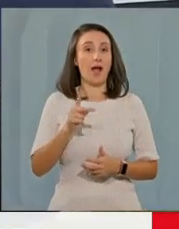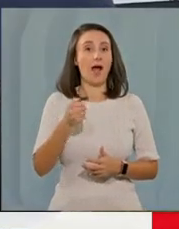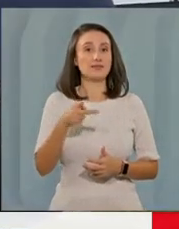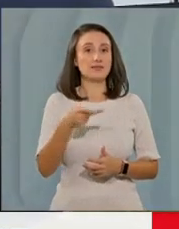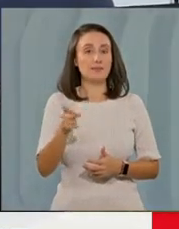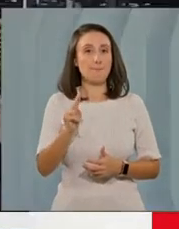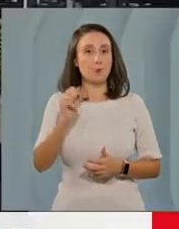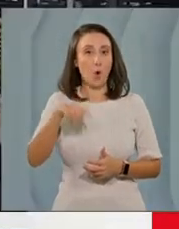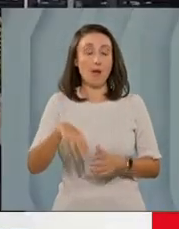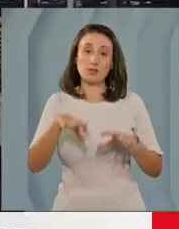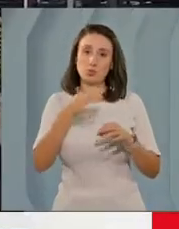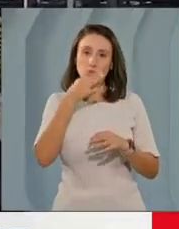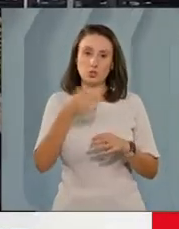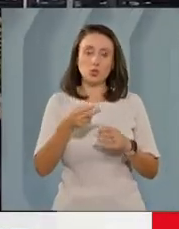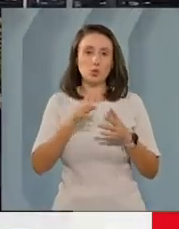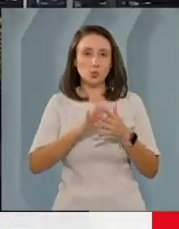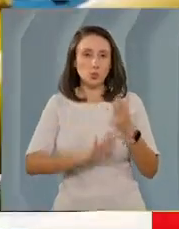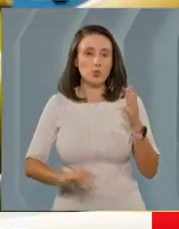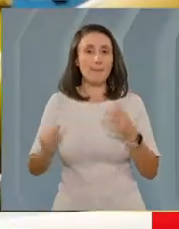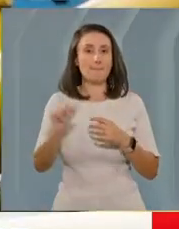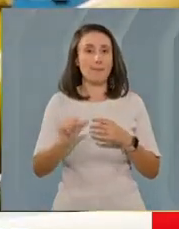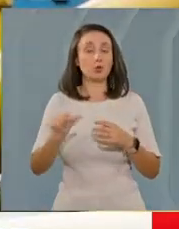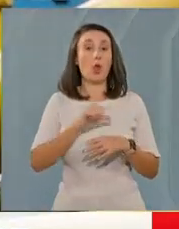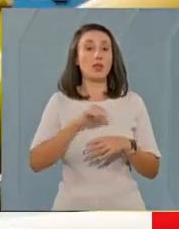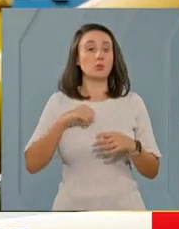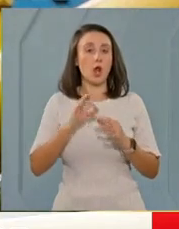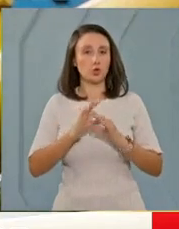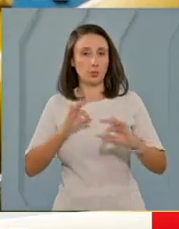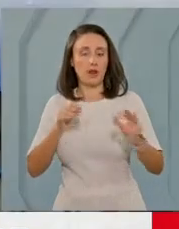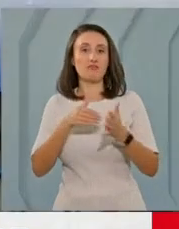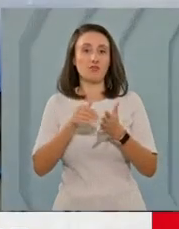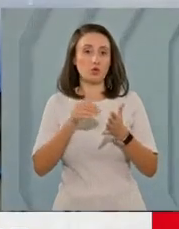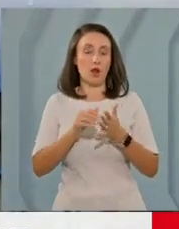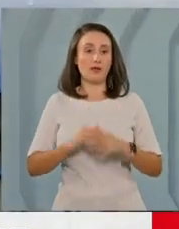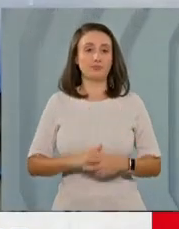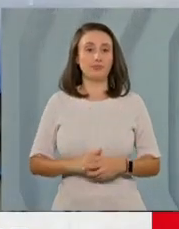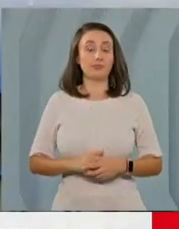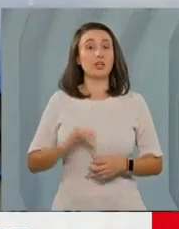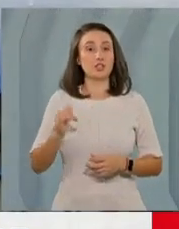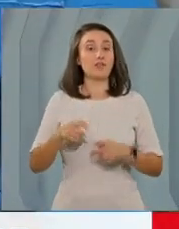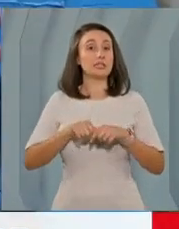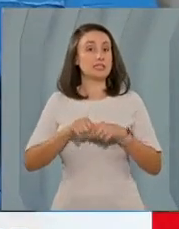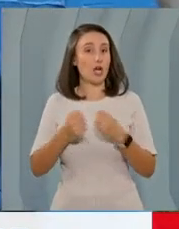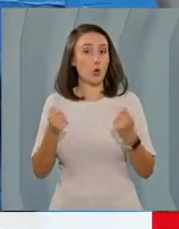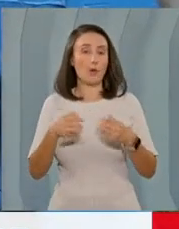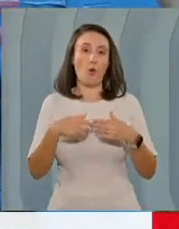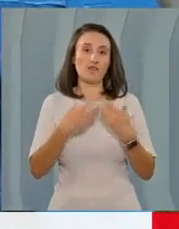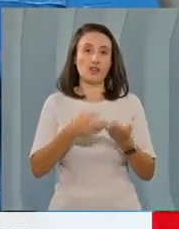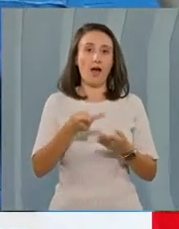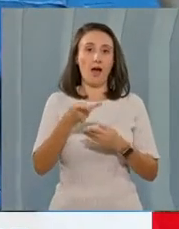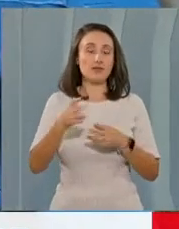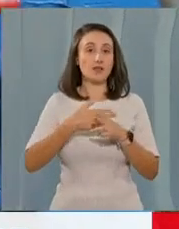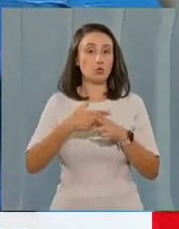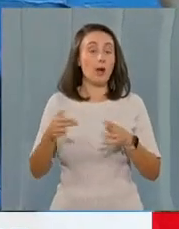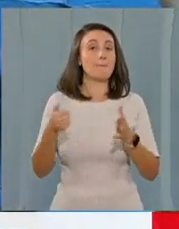declarat că a detectat o scurgere de petrol la singura turbină care încă mai funcțională a port of iar și că va întrerupe alimentarea cu gaze naturale